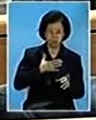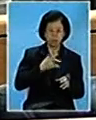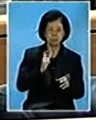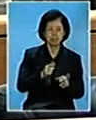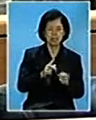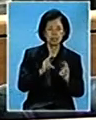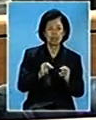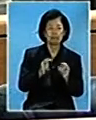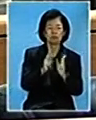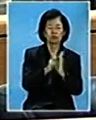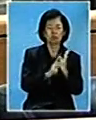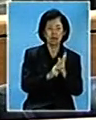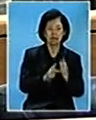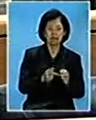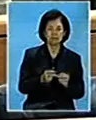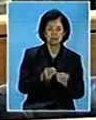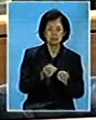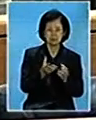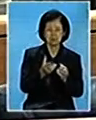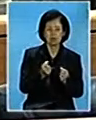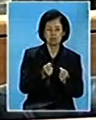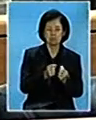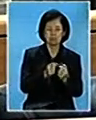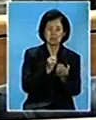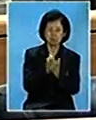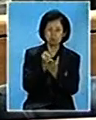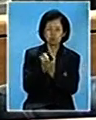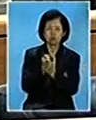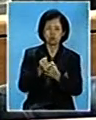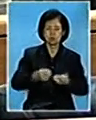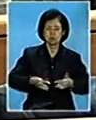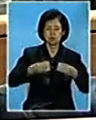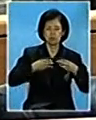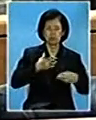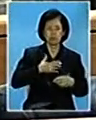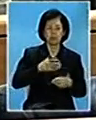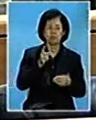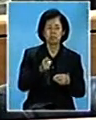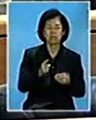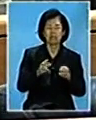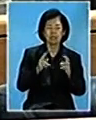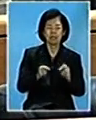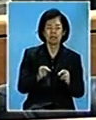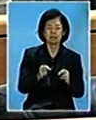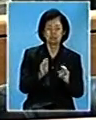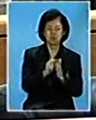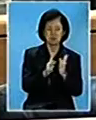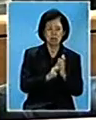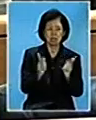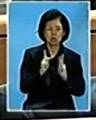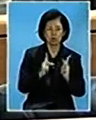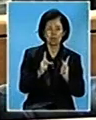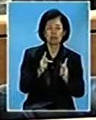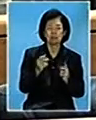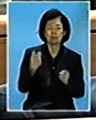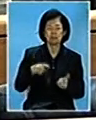คนที่ตรงไปตรงมาครับรักความถูกต้องและในชีวิตเนี่ยผมเป็นนักกฎหมายที่ไม่เคยกลัวศาลกลัวอะไรทั้งสิ้นไม่